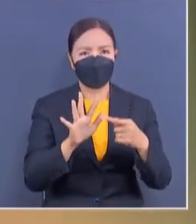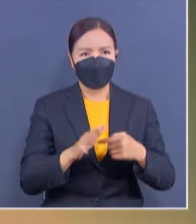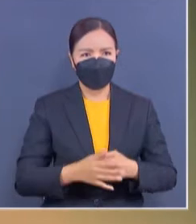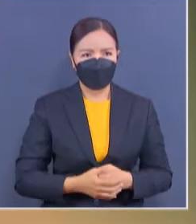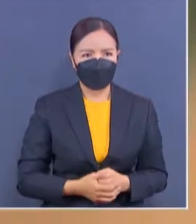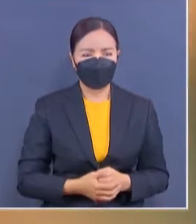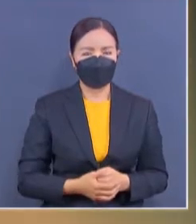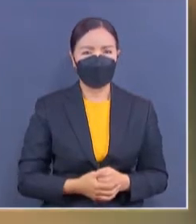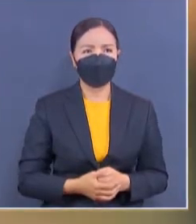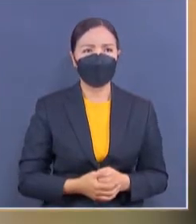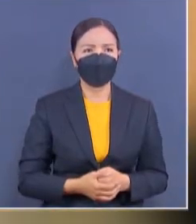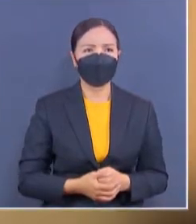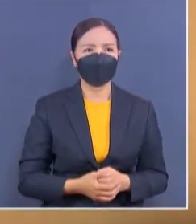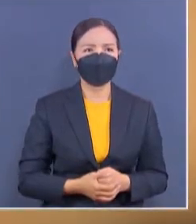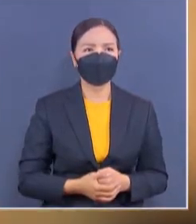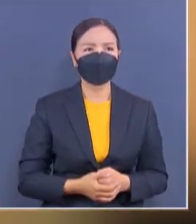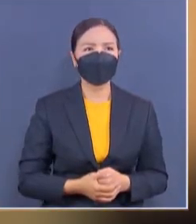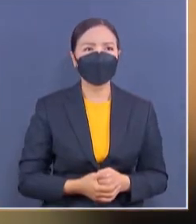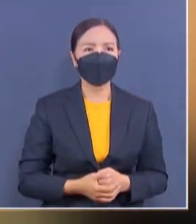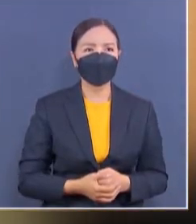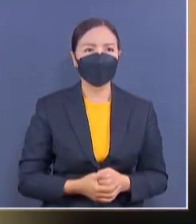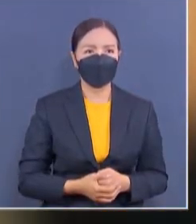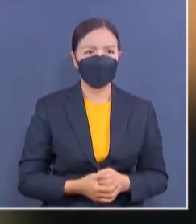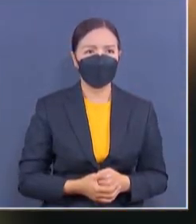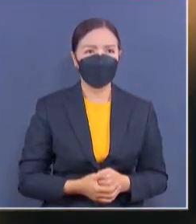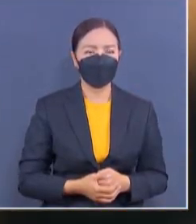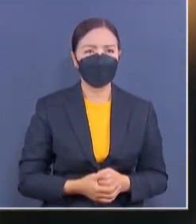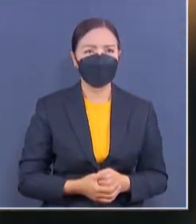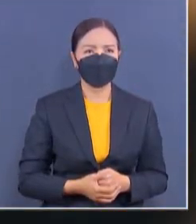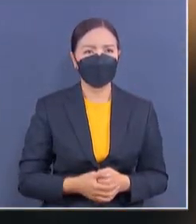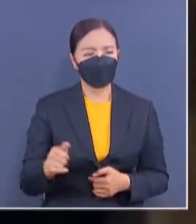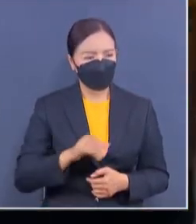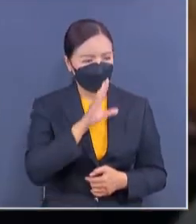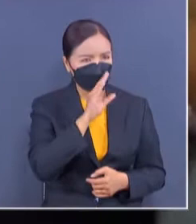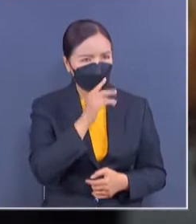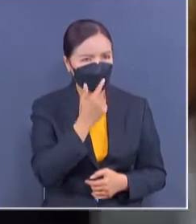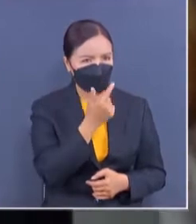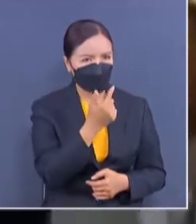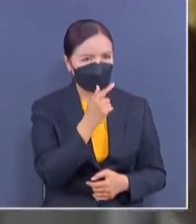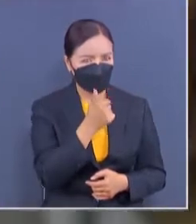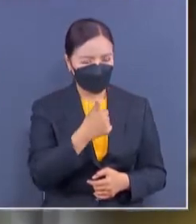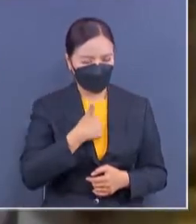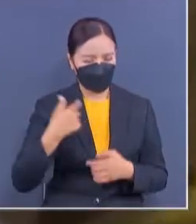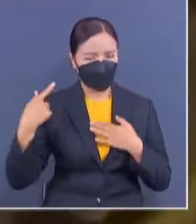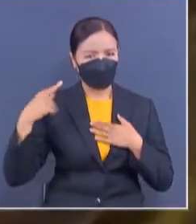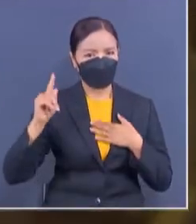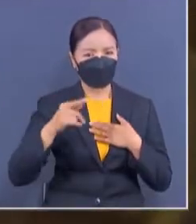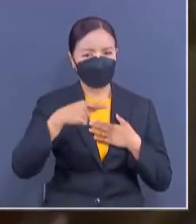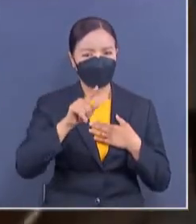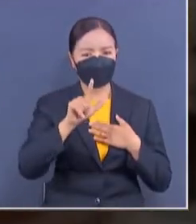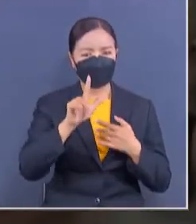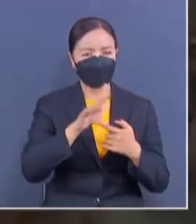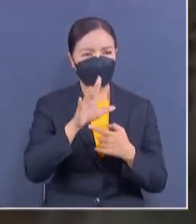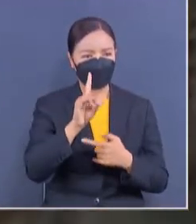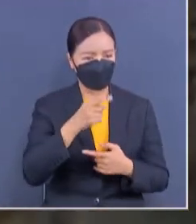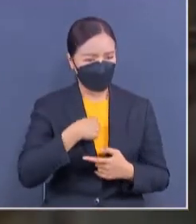พูดอย่าให้เคาะหน่อยนะ พูดความจริง พูดอย่าให้เคาะหน่อยครับอันนี้กัดกระหลักนะ นี่เป็นภาพเหตุการณ์ขณะที่ชายที่อ้างว่าเป็นข้